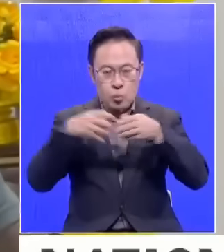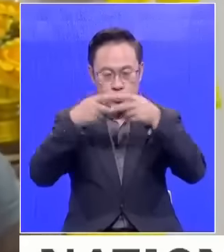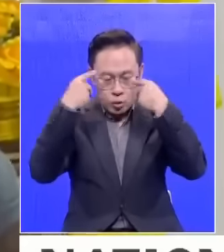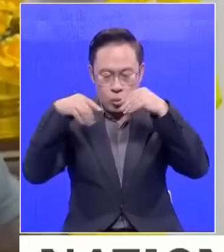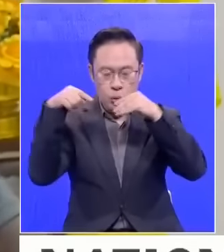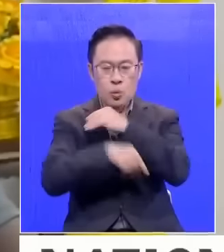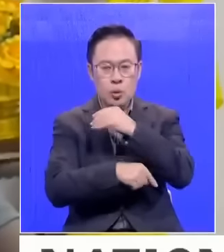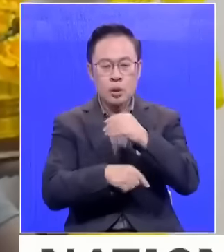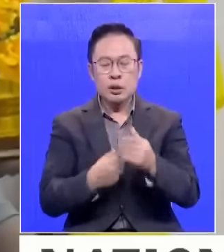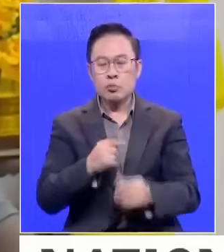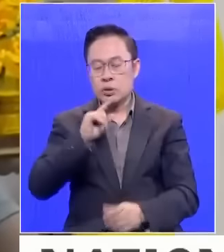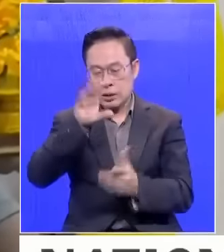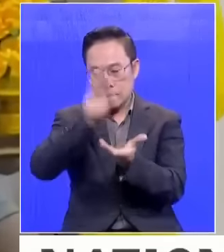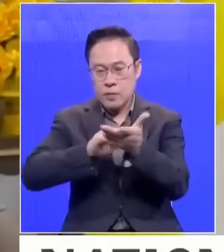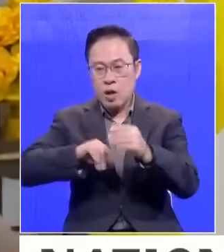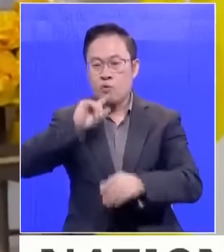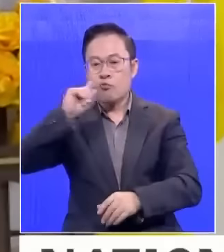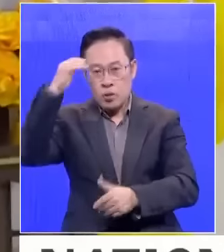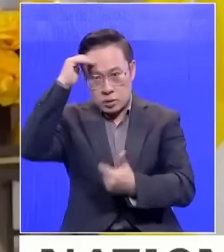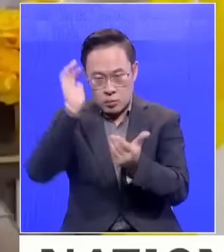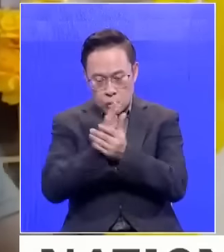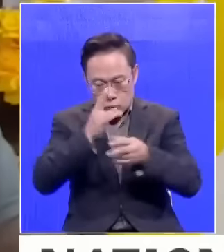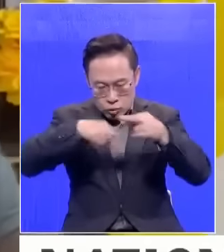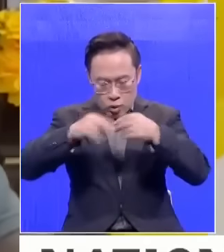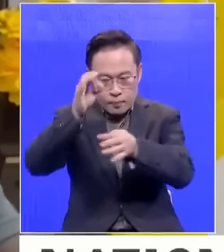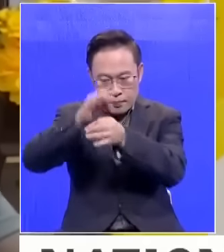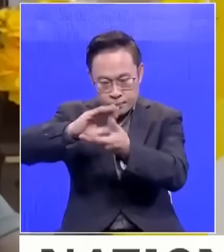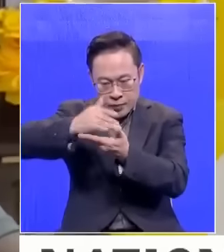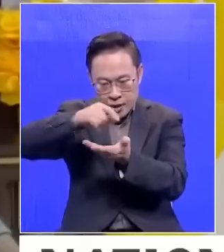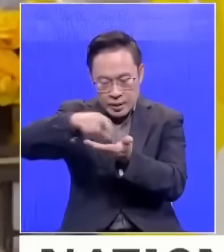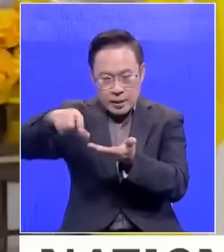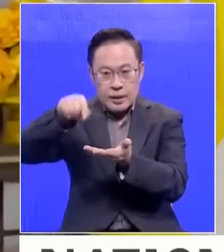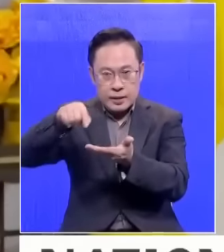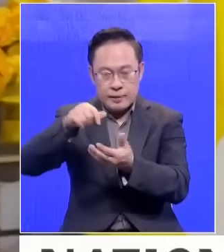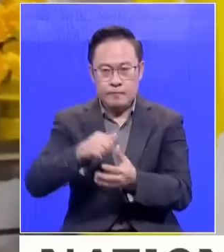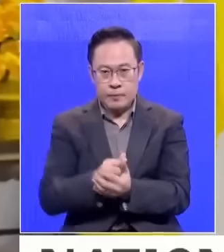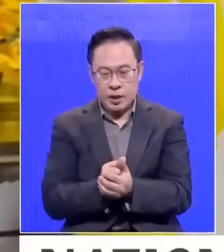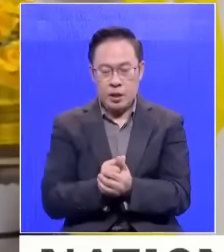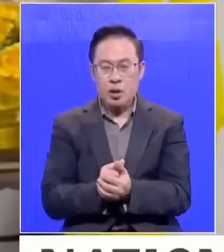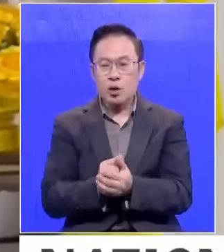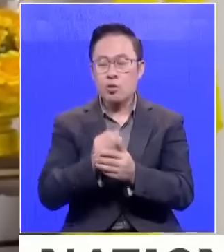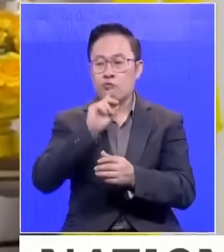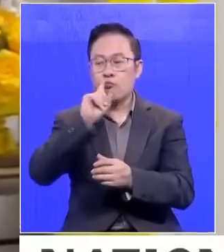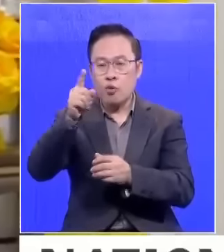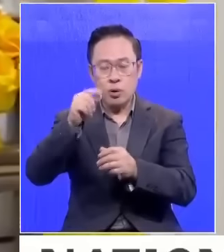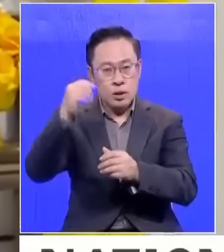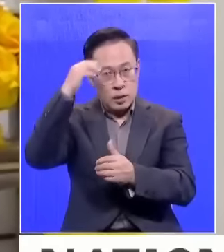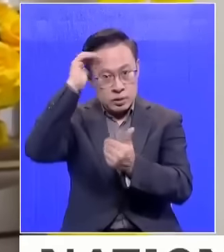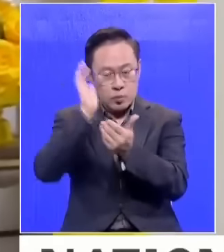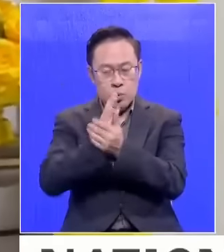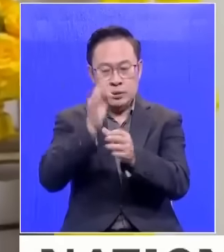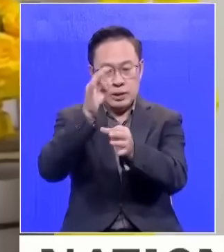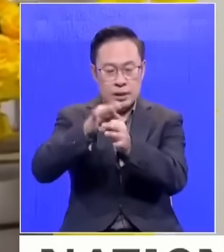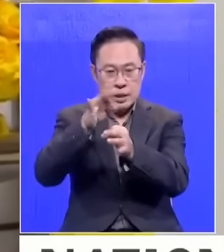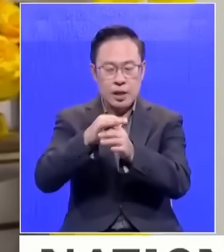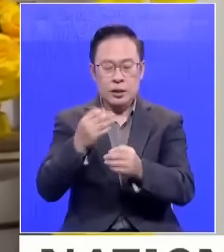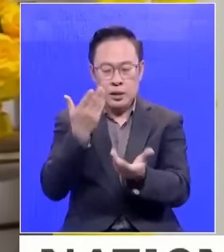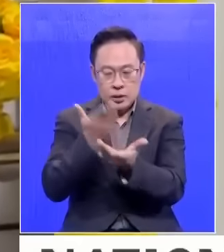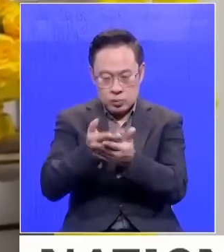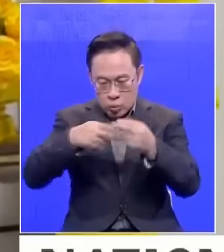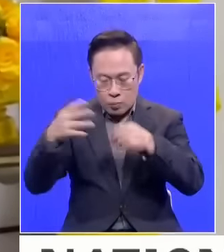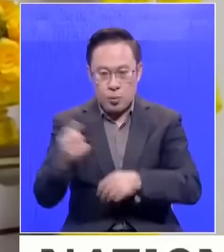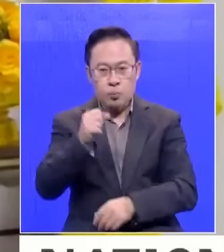ขอให้ช่วยดำเนินการอายัดบัญชีให้หน่อยเบื้องต้นมีการแจ้งความออนไลน์เพื่อประสานกับธนาคารบัญชีตัวเองเพื่ออายัดบัญชีแล้วบอก